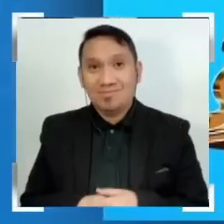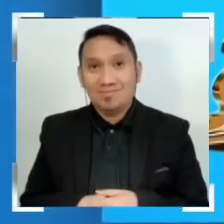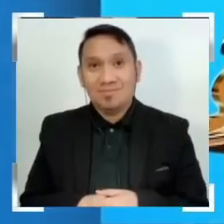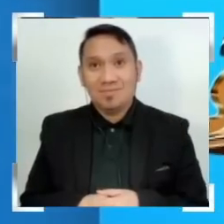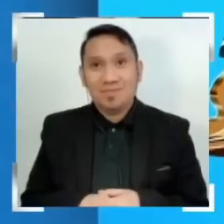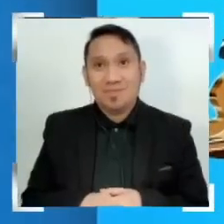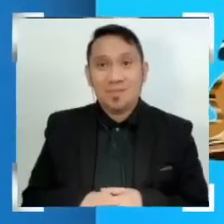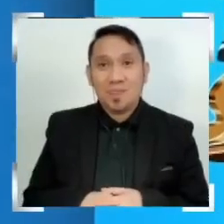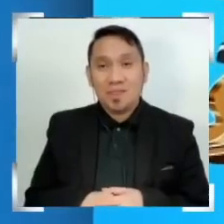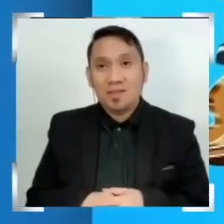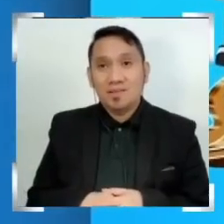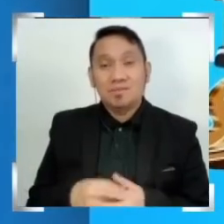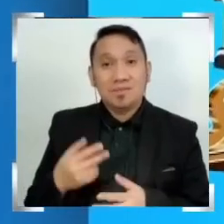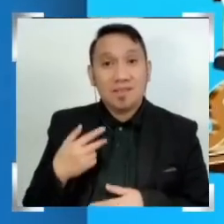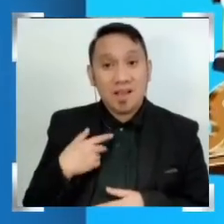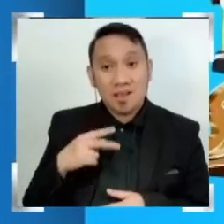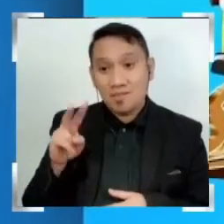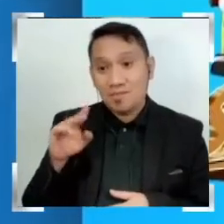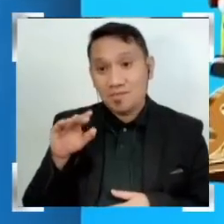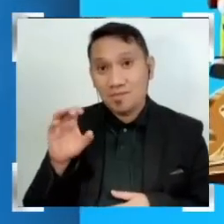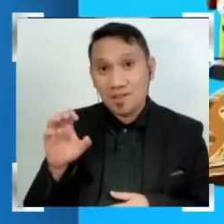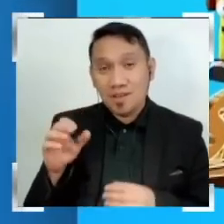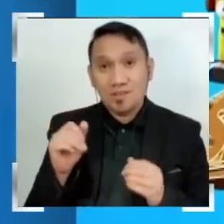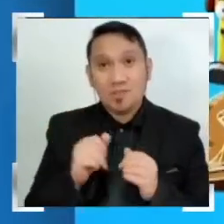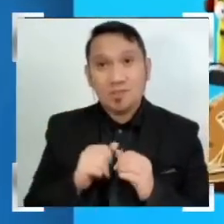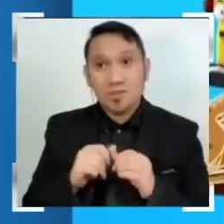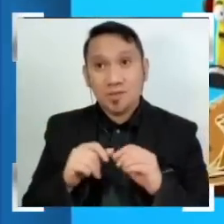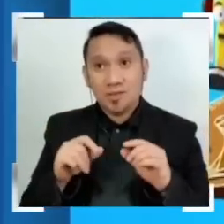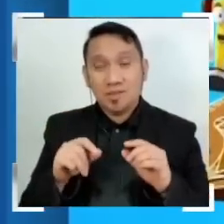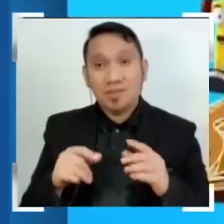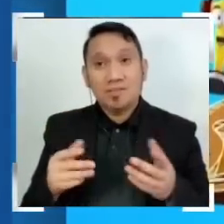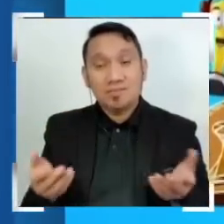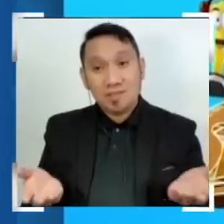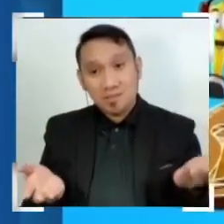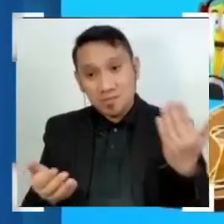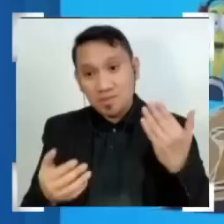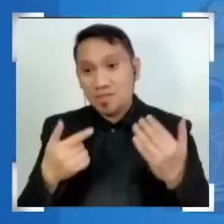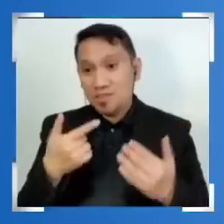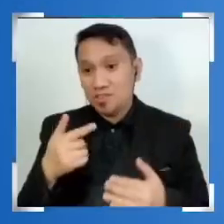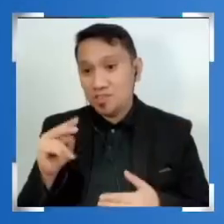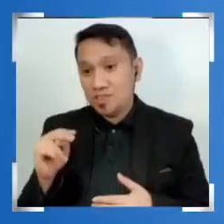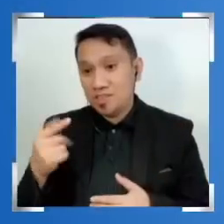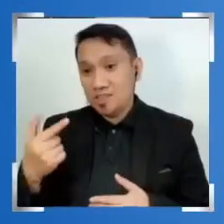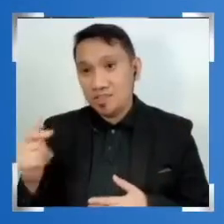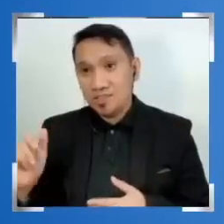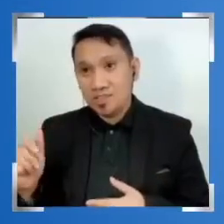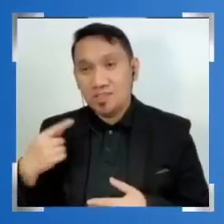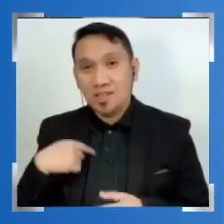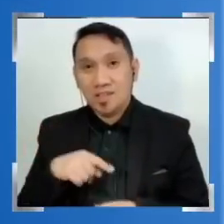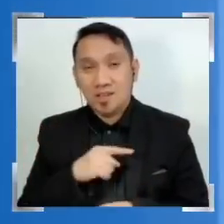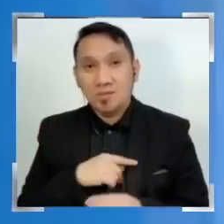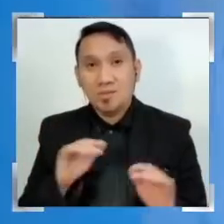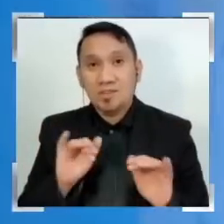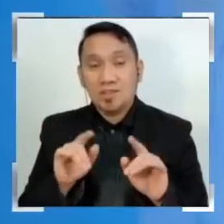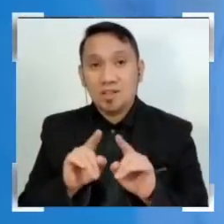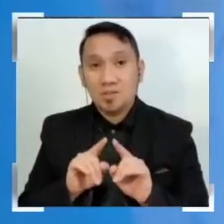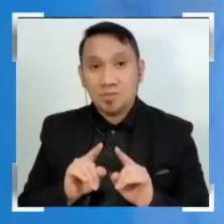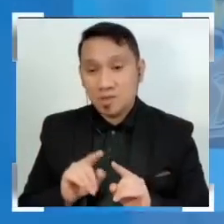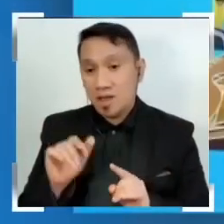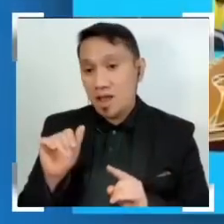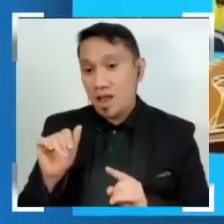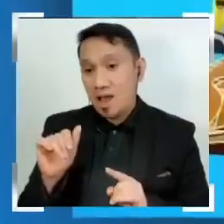na nag-post na rin online with a caption, "Tara na, Gina kami." Ganon din sina Ann Curtis, Kim